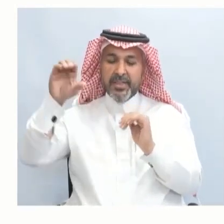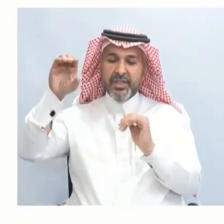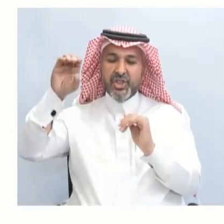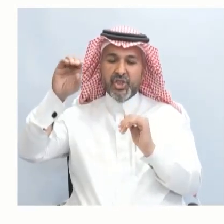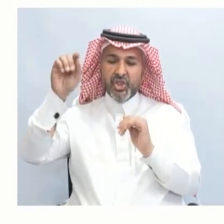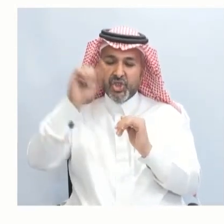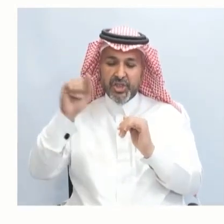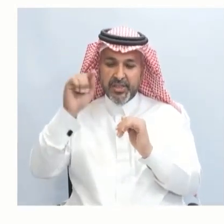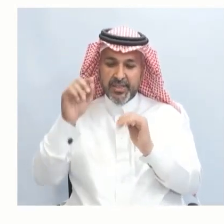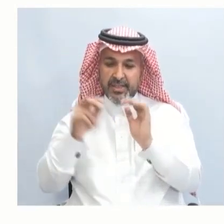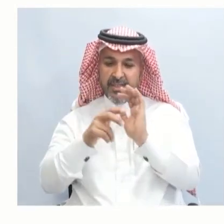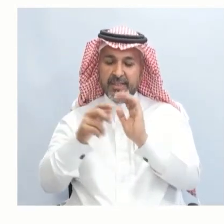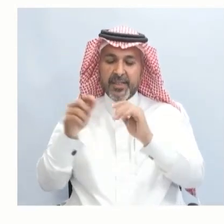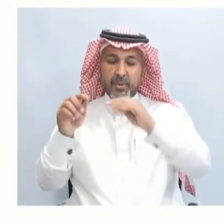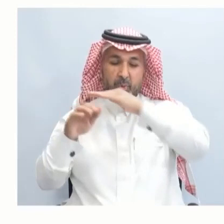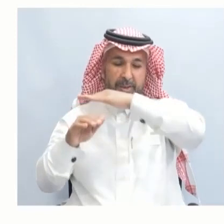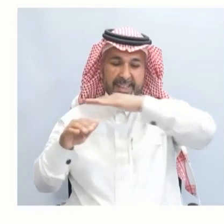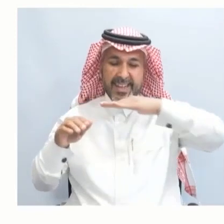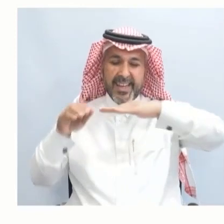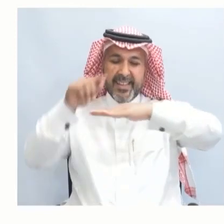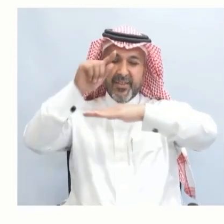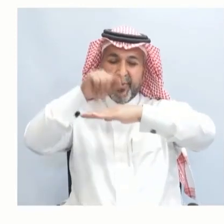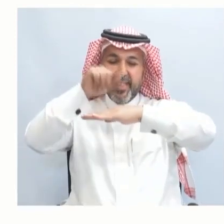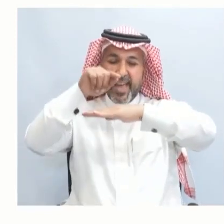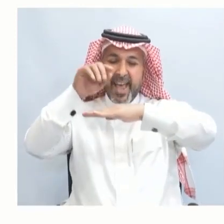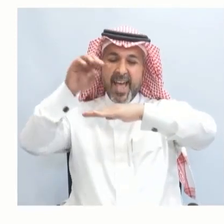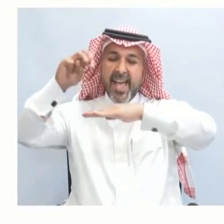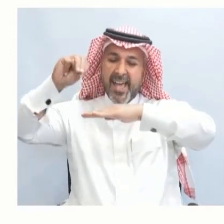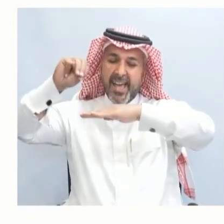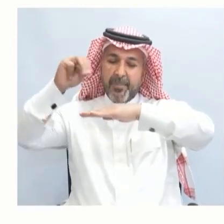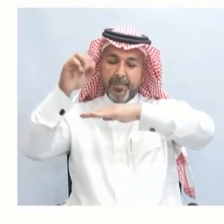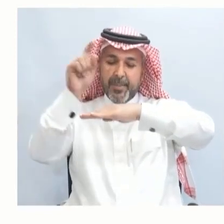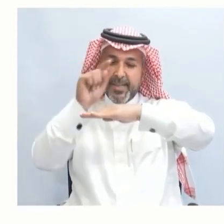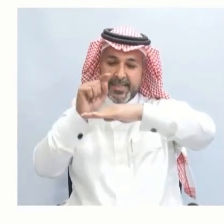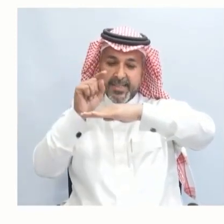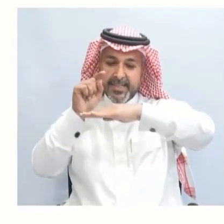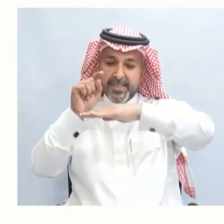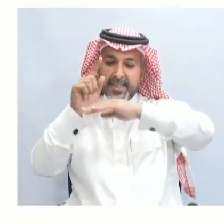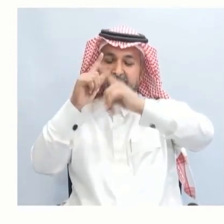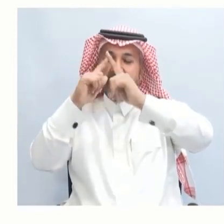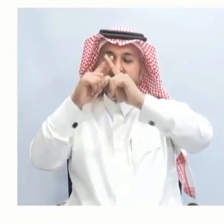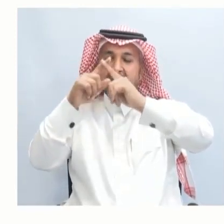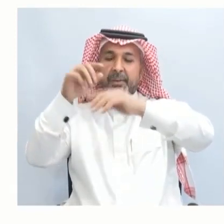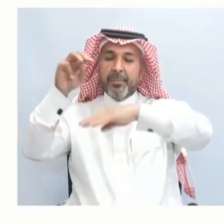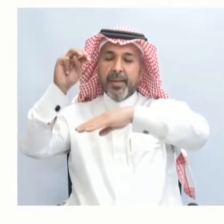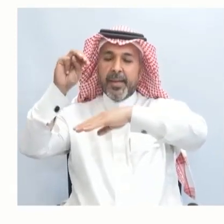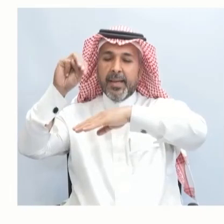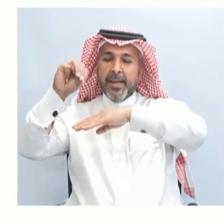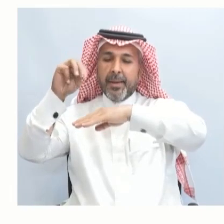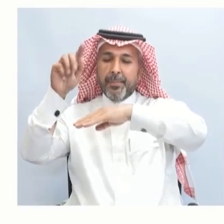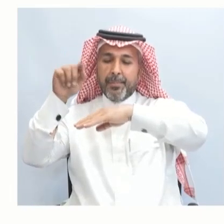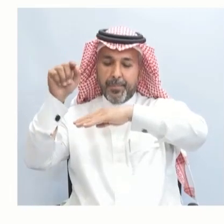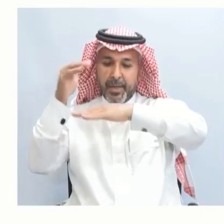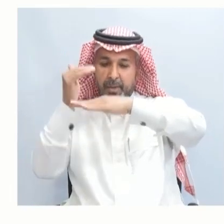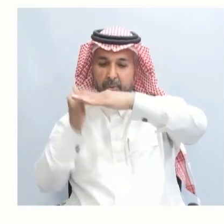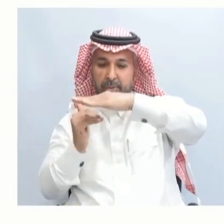عندي الام واحده من الام هنا تساوي الام الاخرى هذه هي ام بي المفروض تمام فتكون تروح مع بعضها البعض